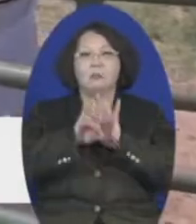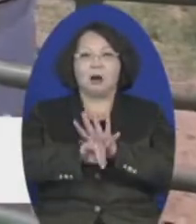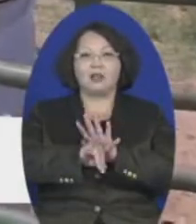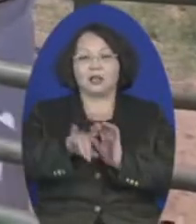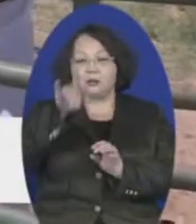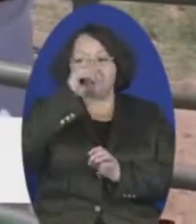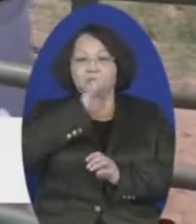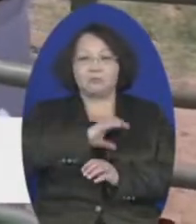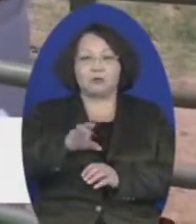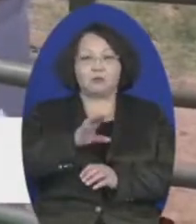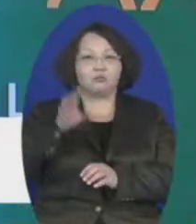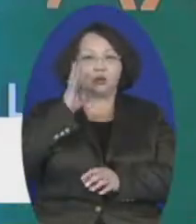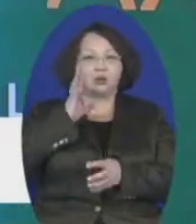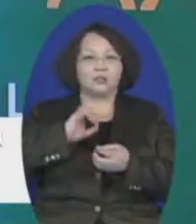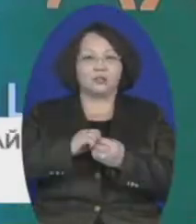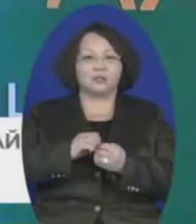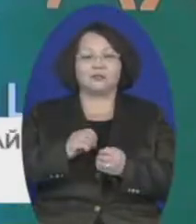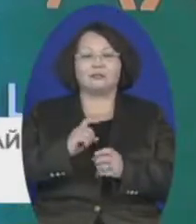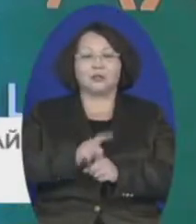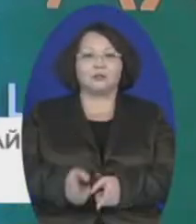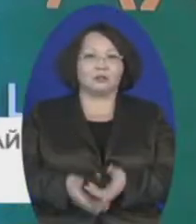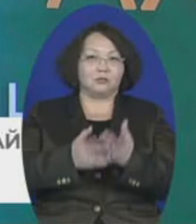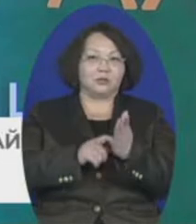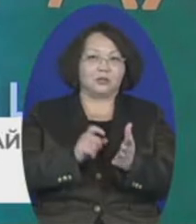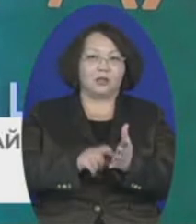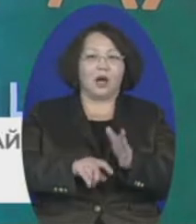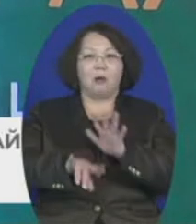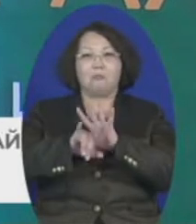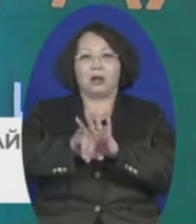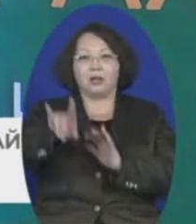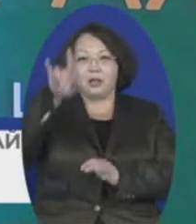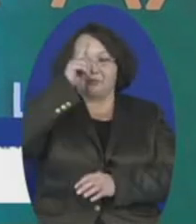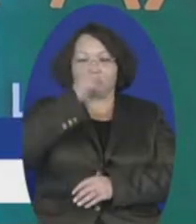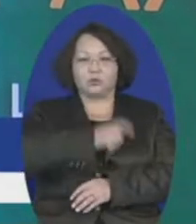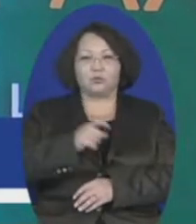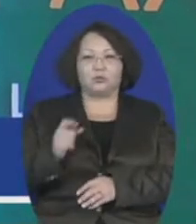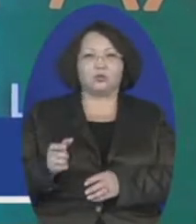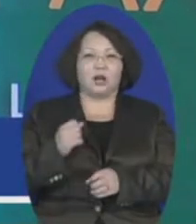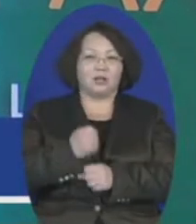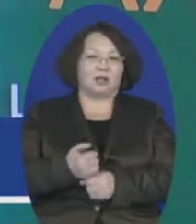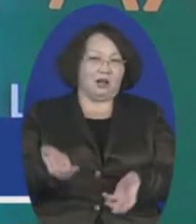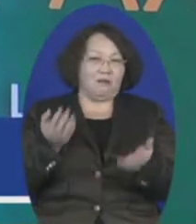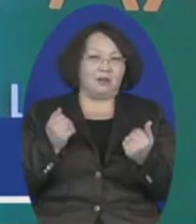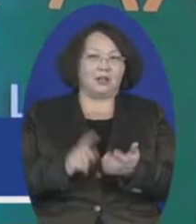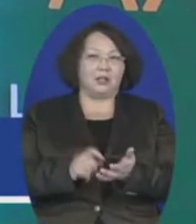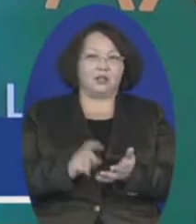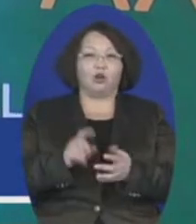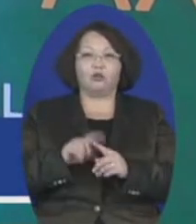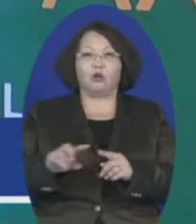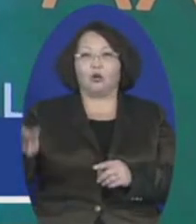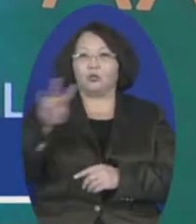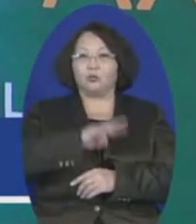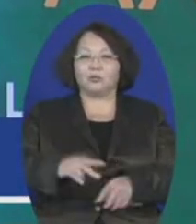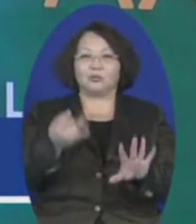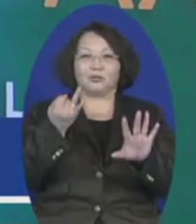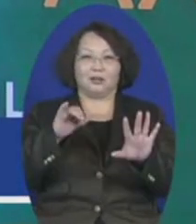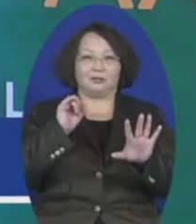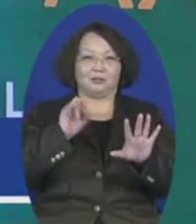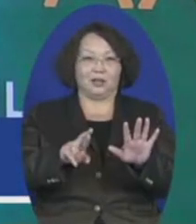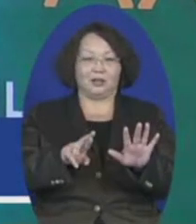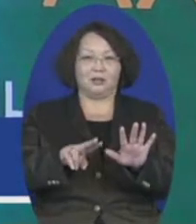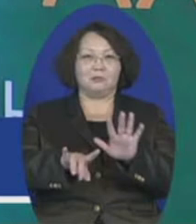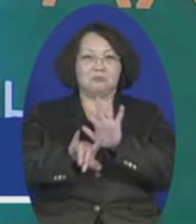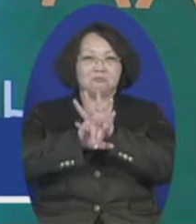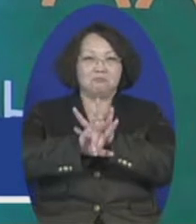дэмжих шаардлагатай болж байна. Ер нь бол малын эмчийн эрэлт хэрэгцээ бол орон нутгад ялангуяа 70 сая орчим малтай